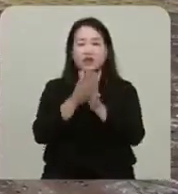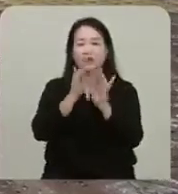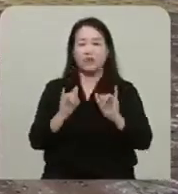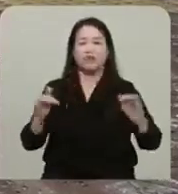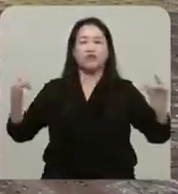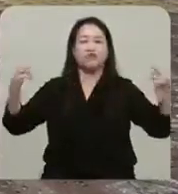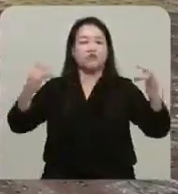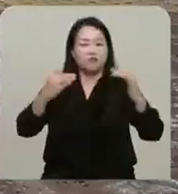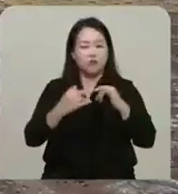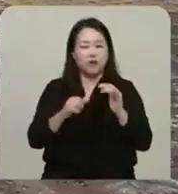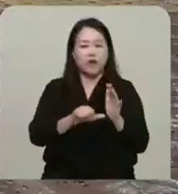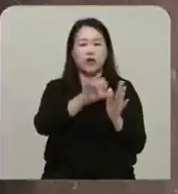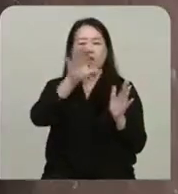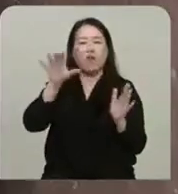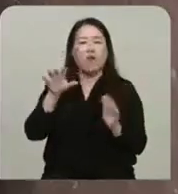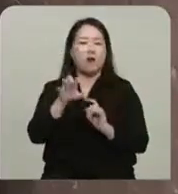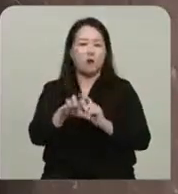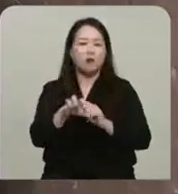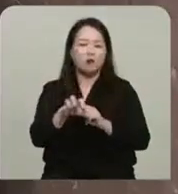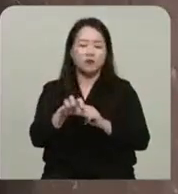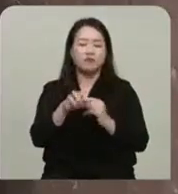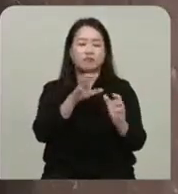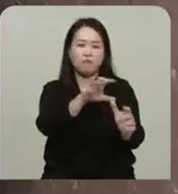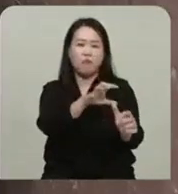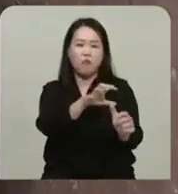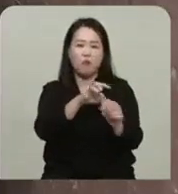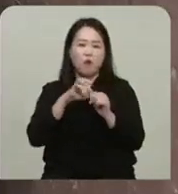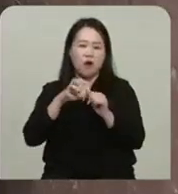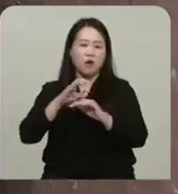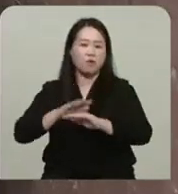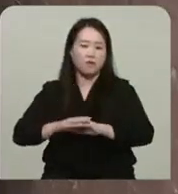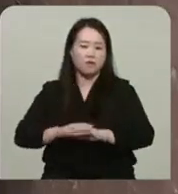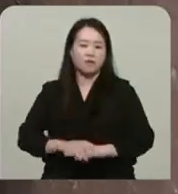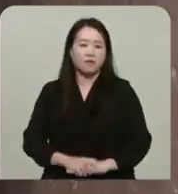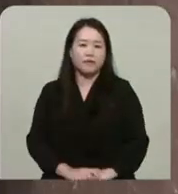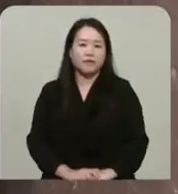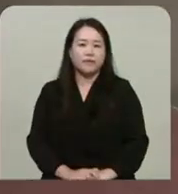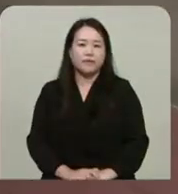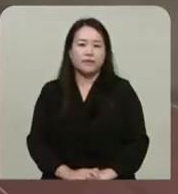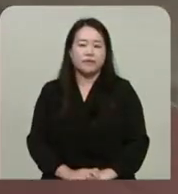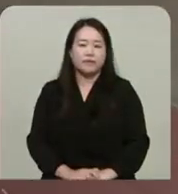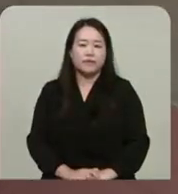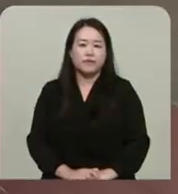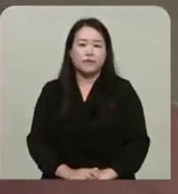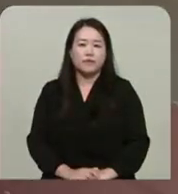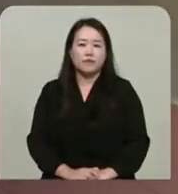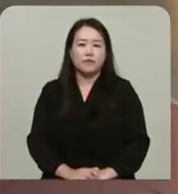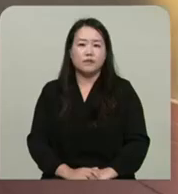명소, 관광객이 오는 많은 명소로 활용을 해야겠다.